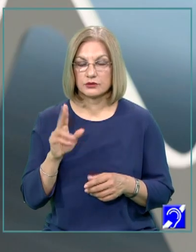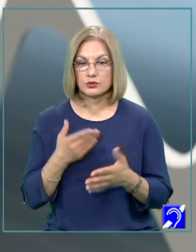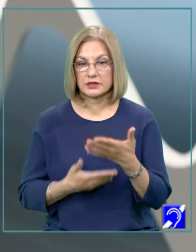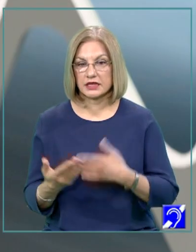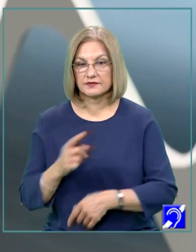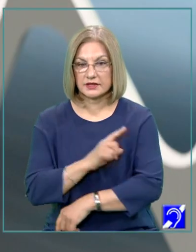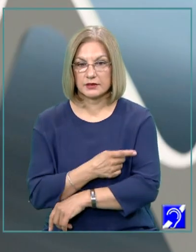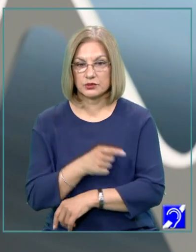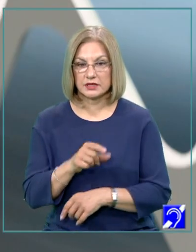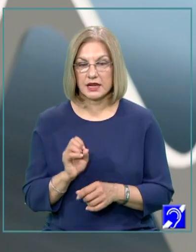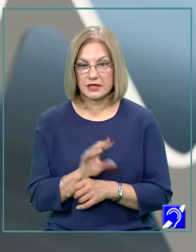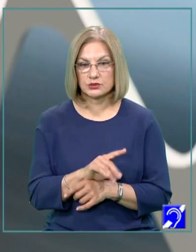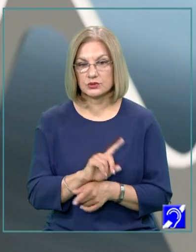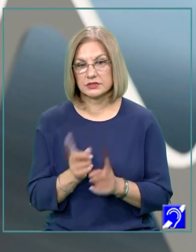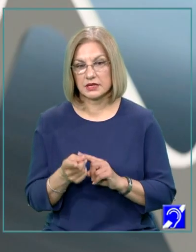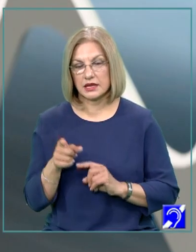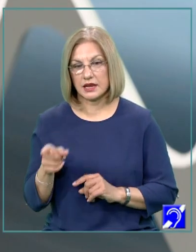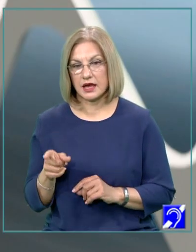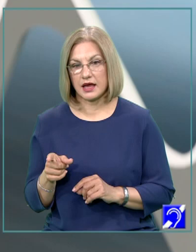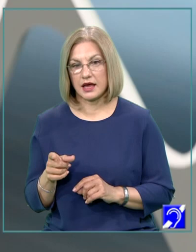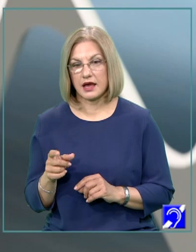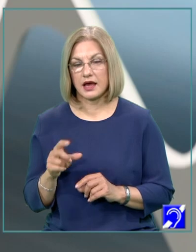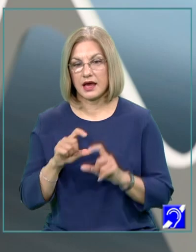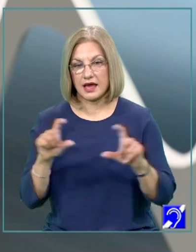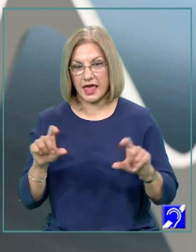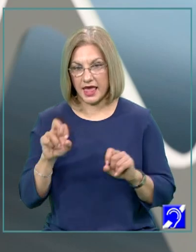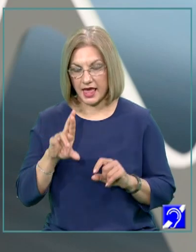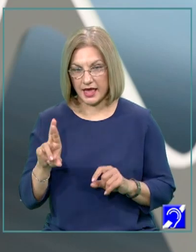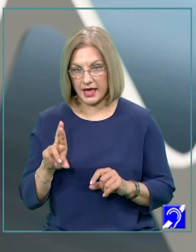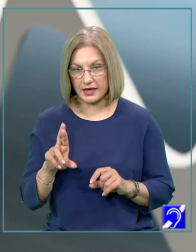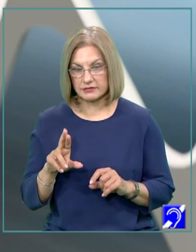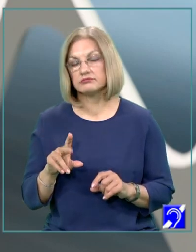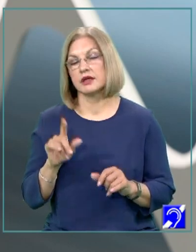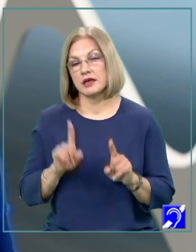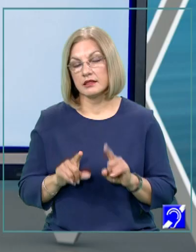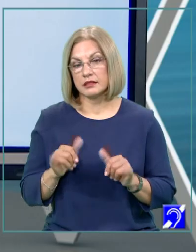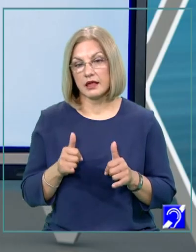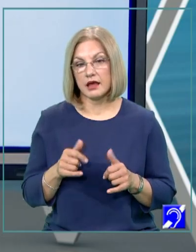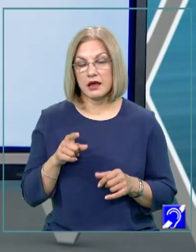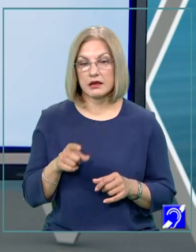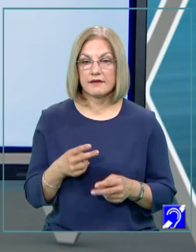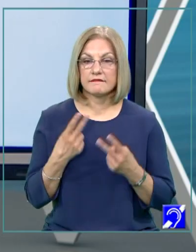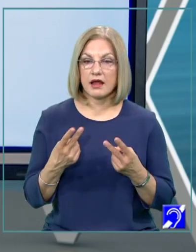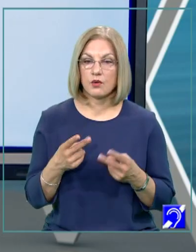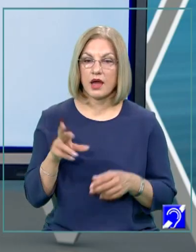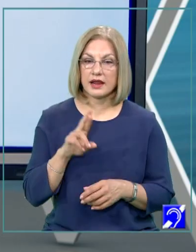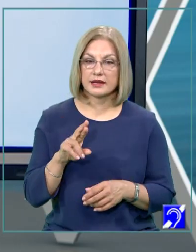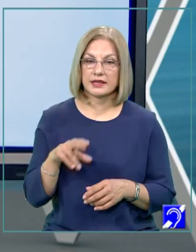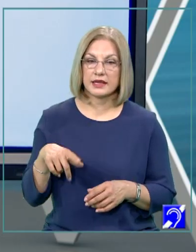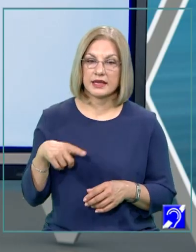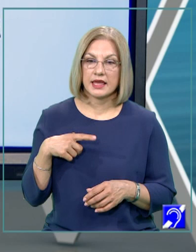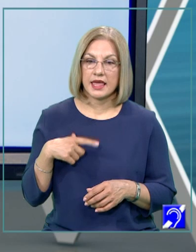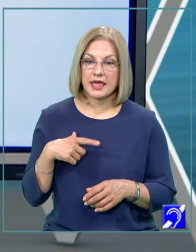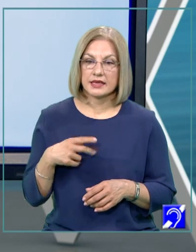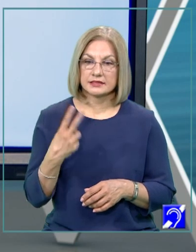de la sursă la registrul de rezistență r în cazul în care valoarea rezistenței R